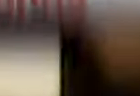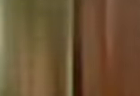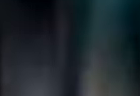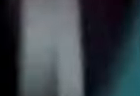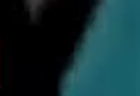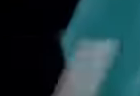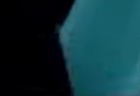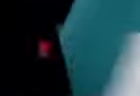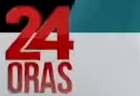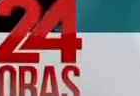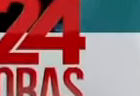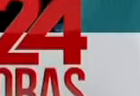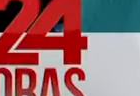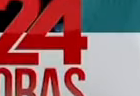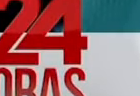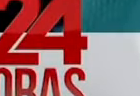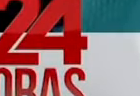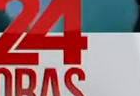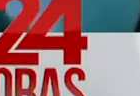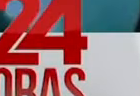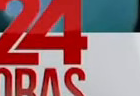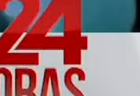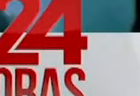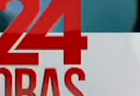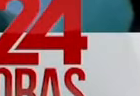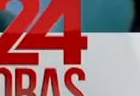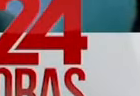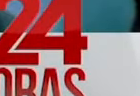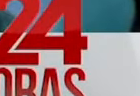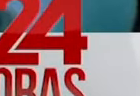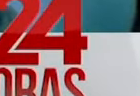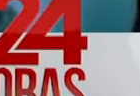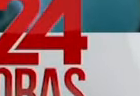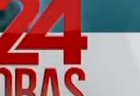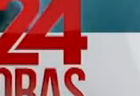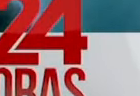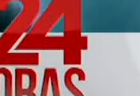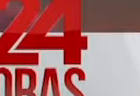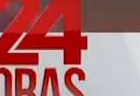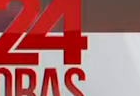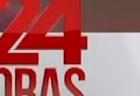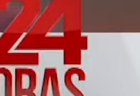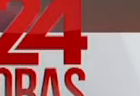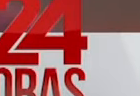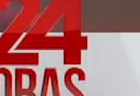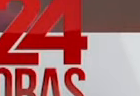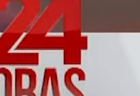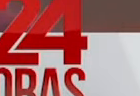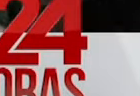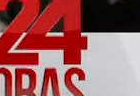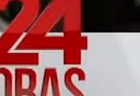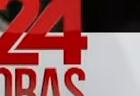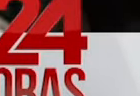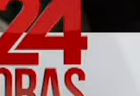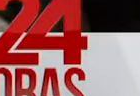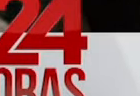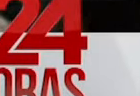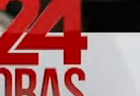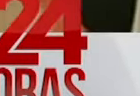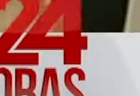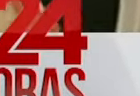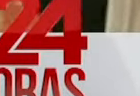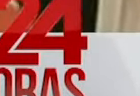sakit. Kasunod ng pagtutol ni Senador Robin Padilla sa pagpapaaresto ng Komite ng Senado kay